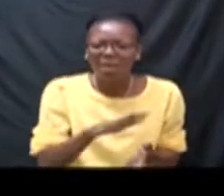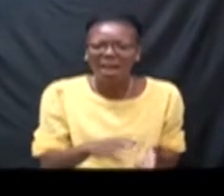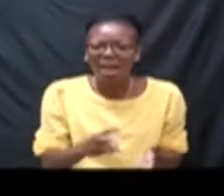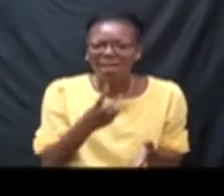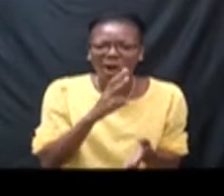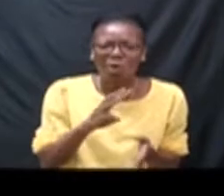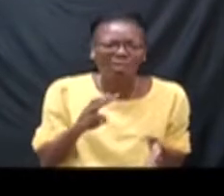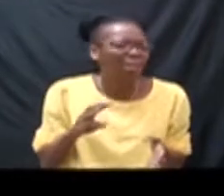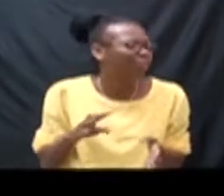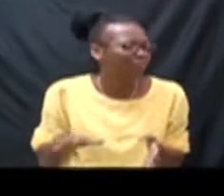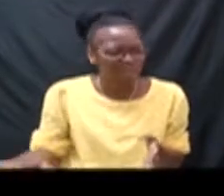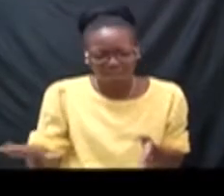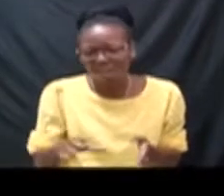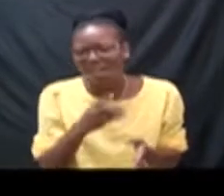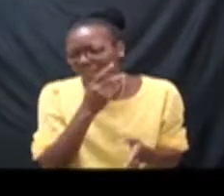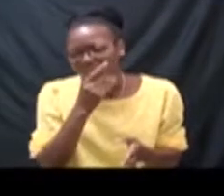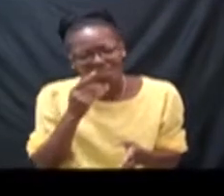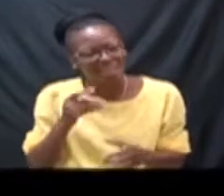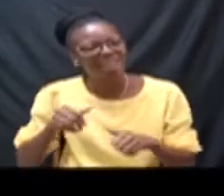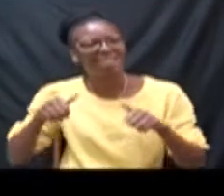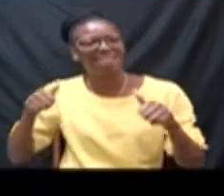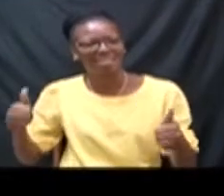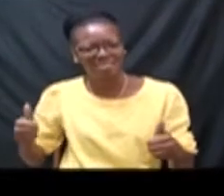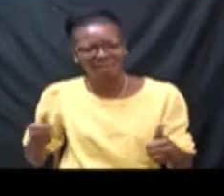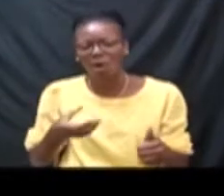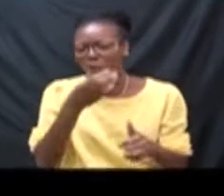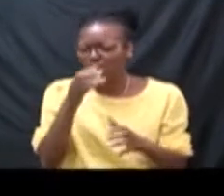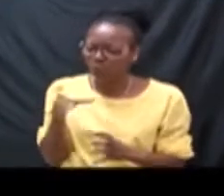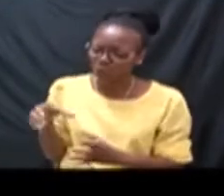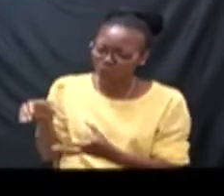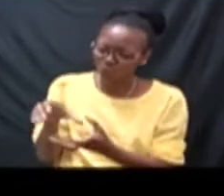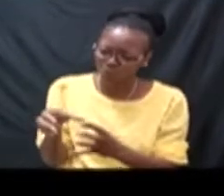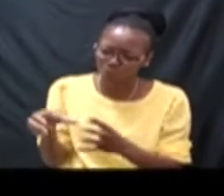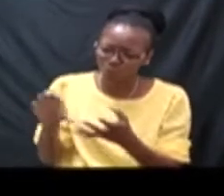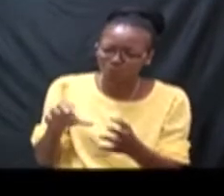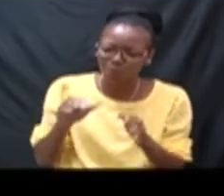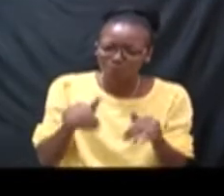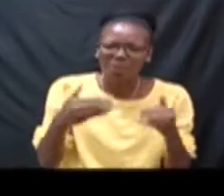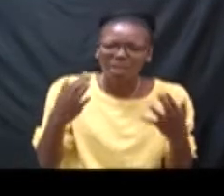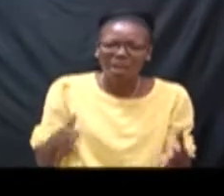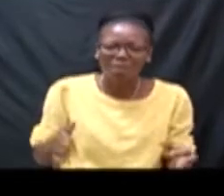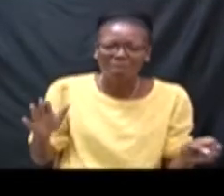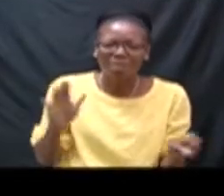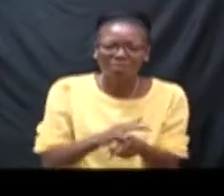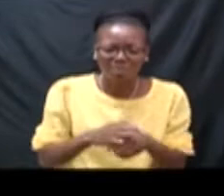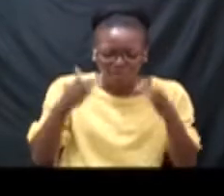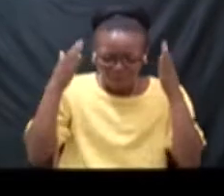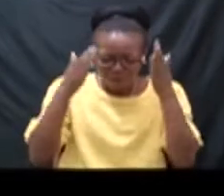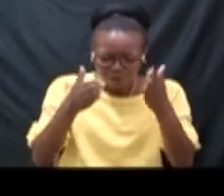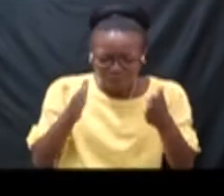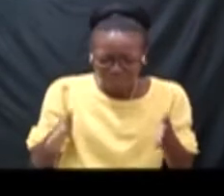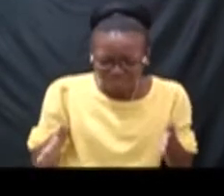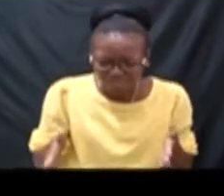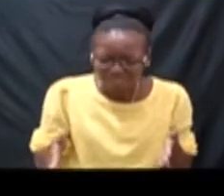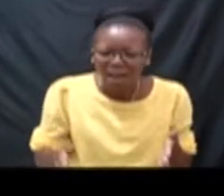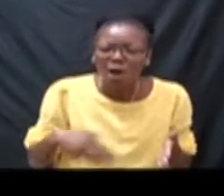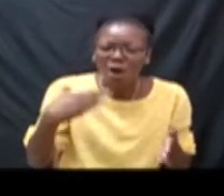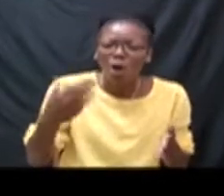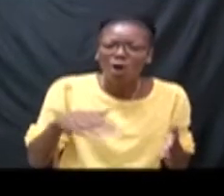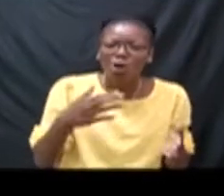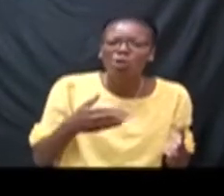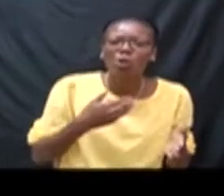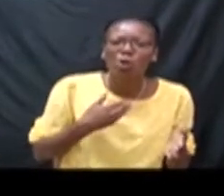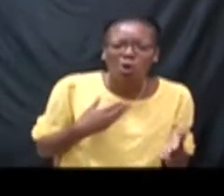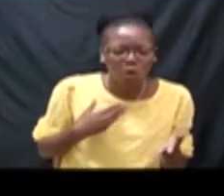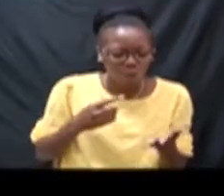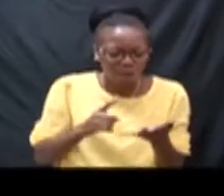wako mahala pakavu, bora tu unyunyuzie maji. Iwapo wakulima wengi watazingatia mpunga huu, basi hatutakuwa na uhitaji